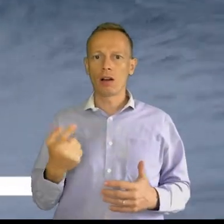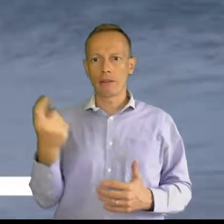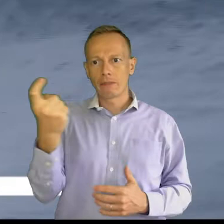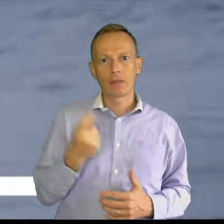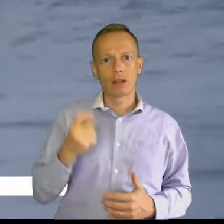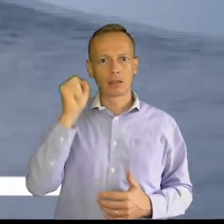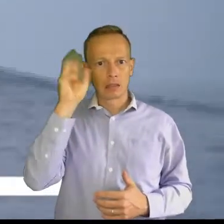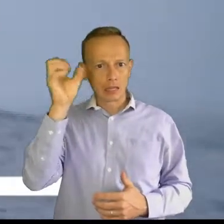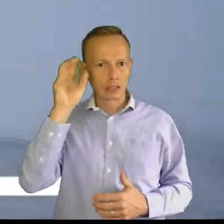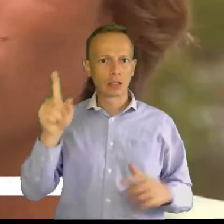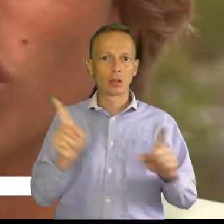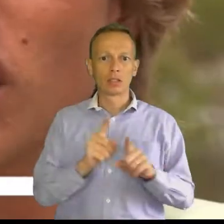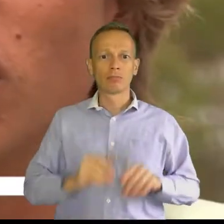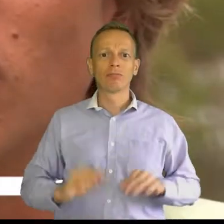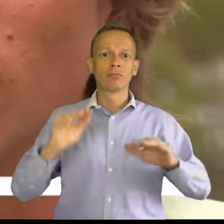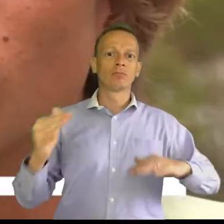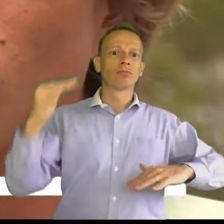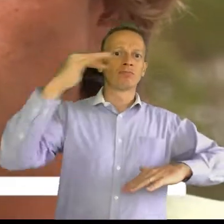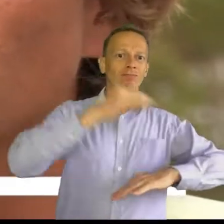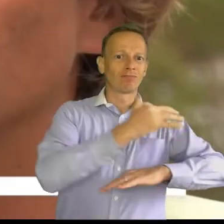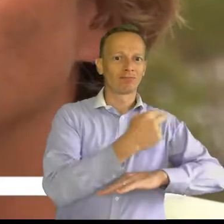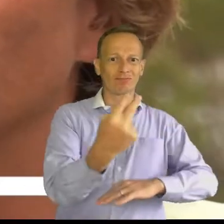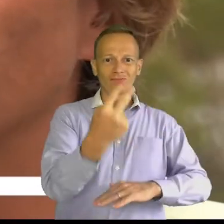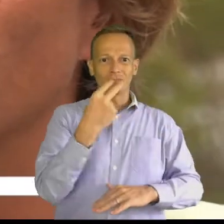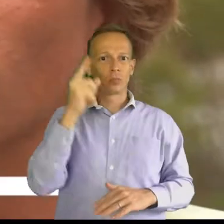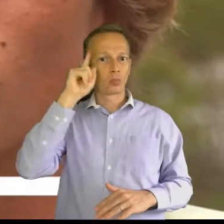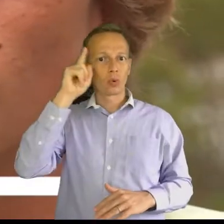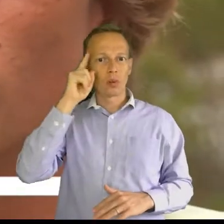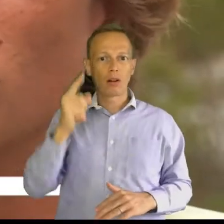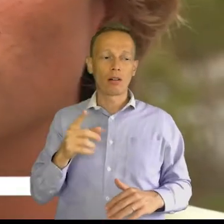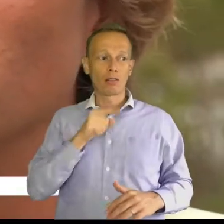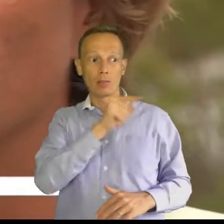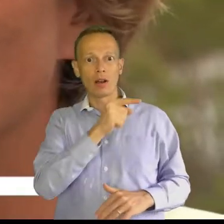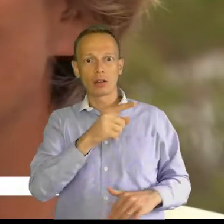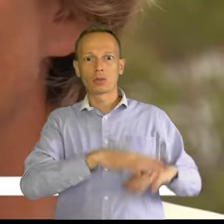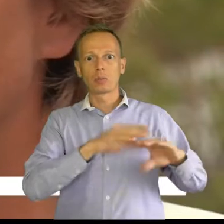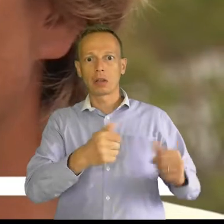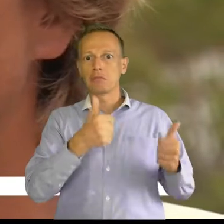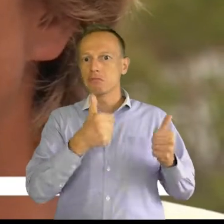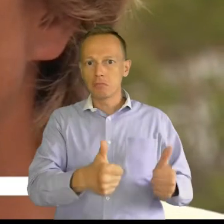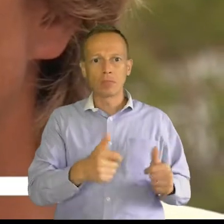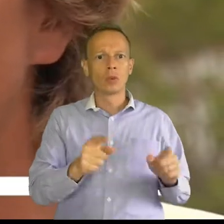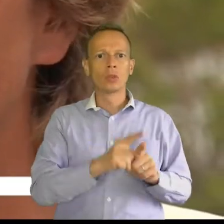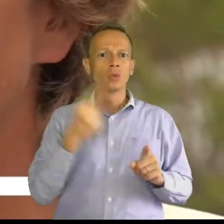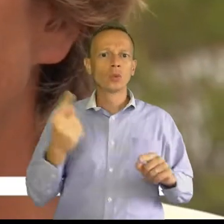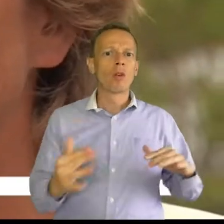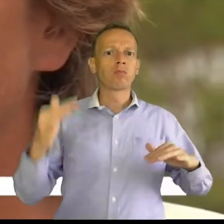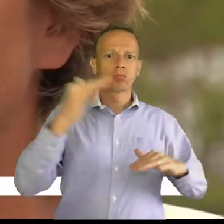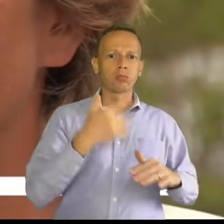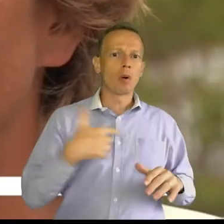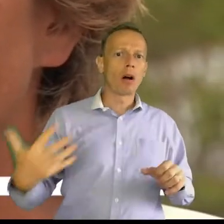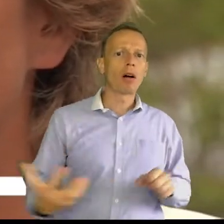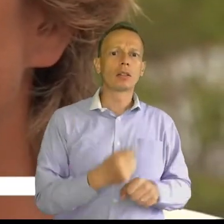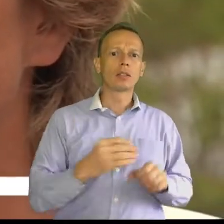que je suis de Tahiti et que surtout que je surfe la vague de Teahupo'o parce que j'ai quand même eu des bonnes répercussions là-bas.